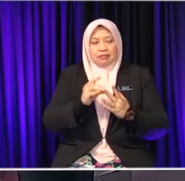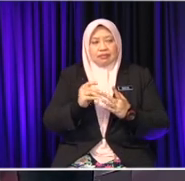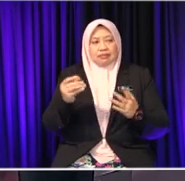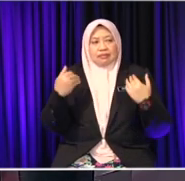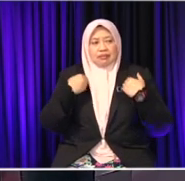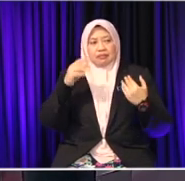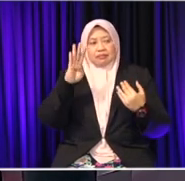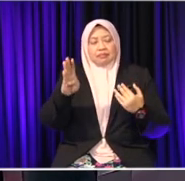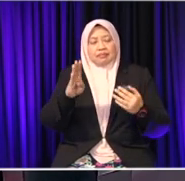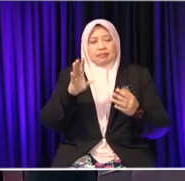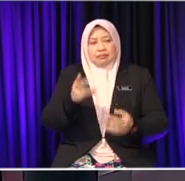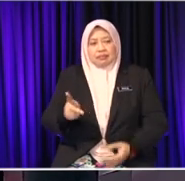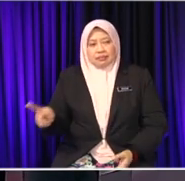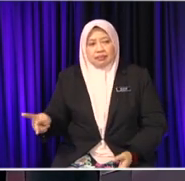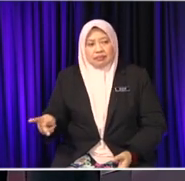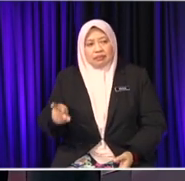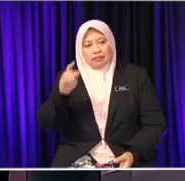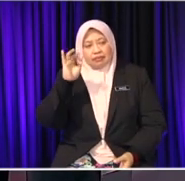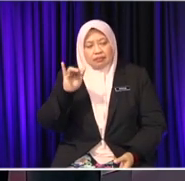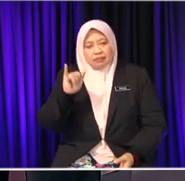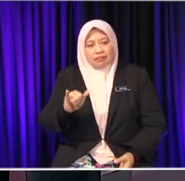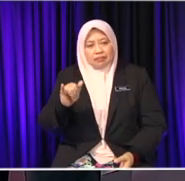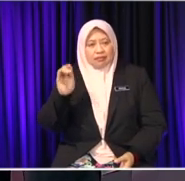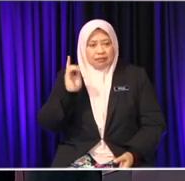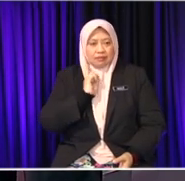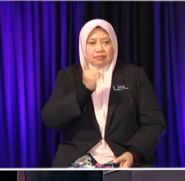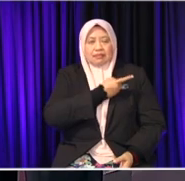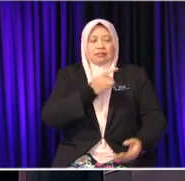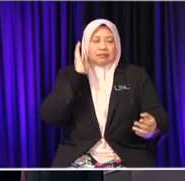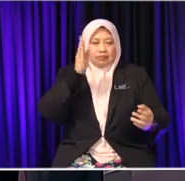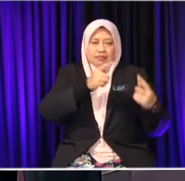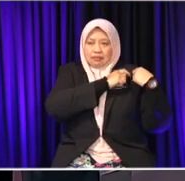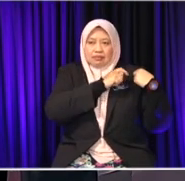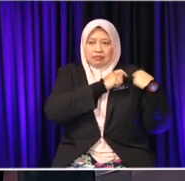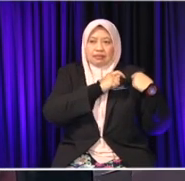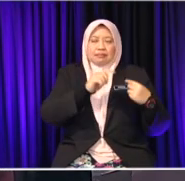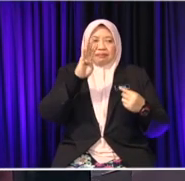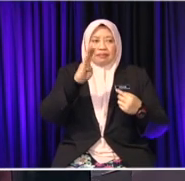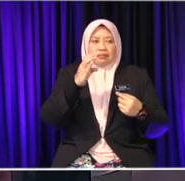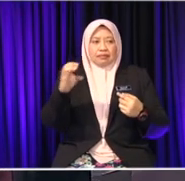perkara yang akan menyebabkan kita kentang 400 Ringgit yang pertama sekali adalah